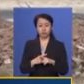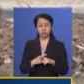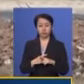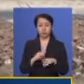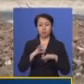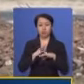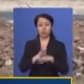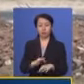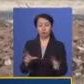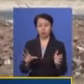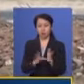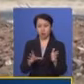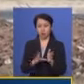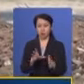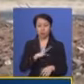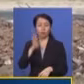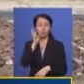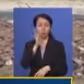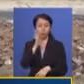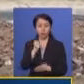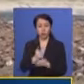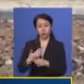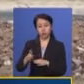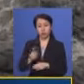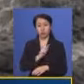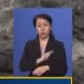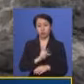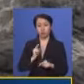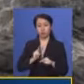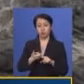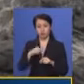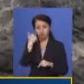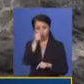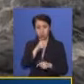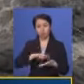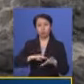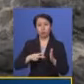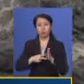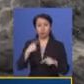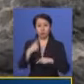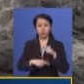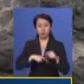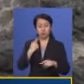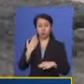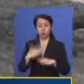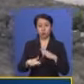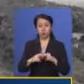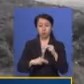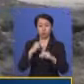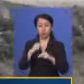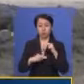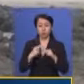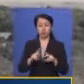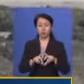провели электричество, подвели воду. Одним словом, основную часть работ завершат уже в этом году. В планах на следующий закончить строительство